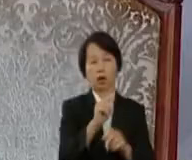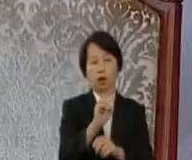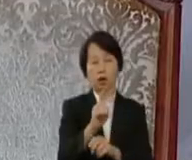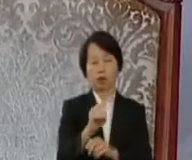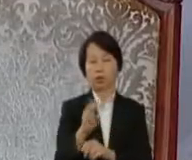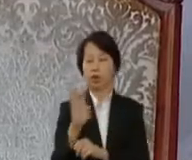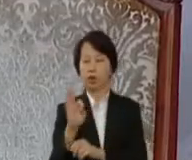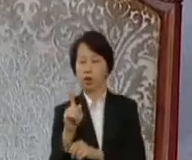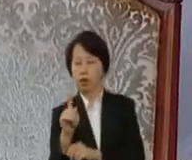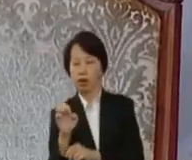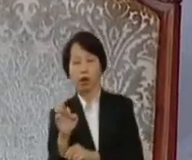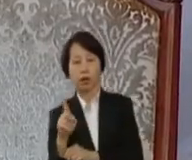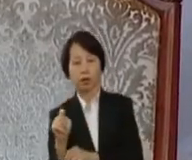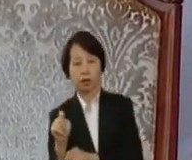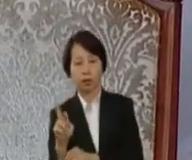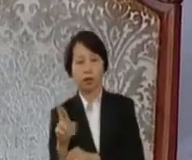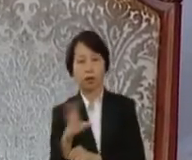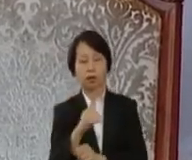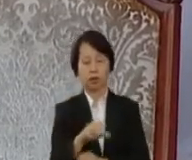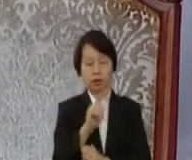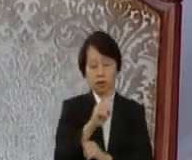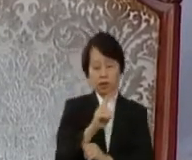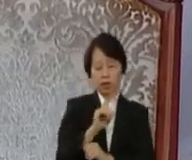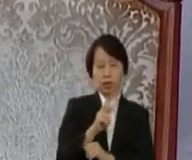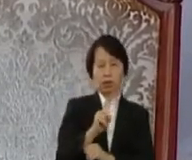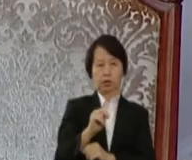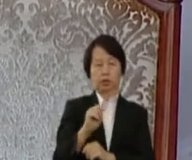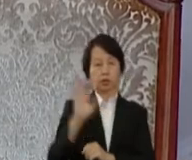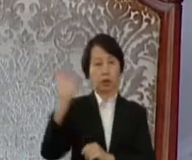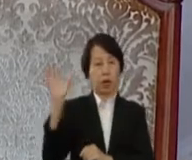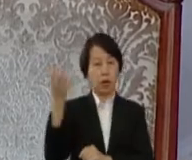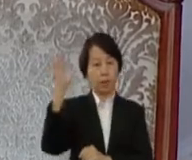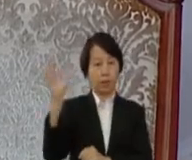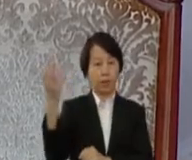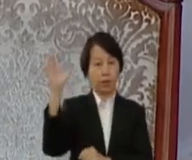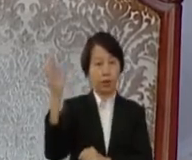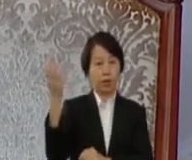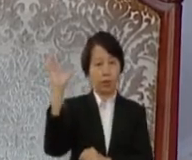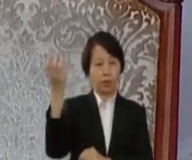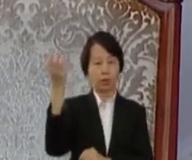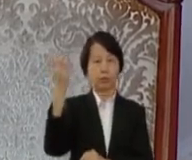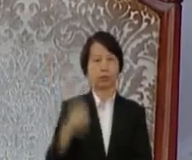Vita serta Adnan Ambulance.